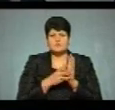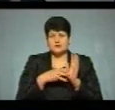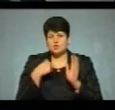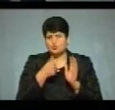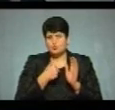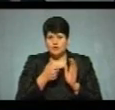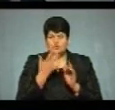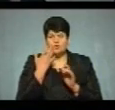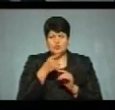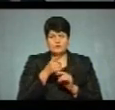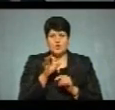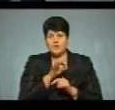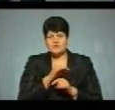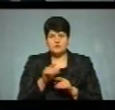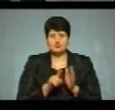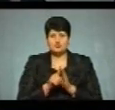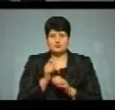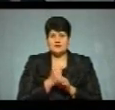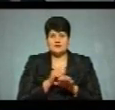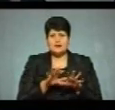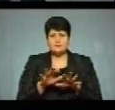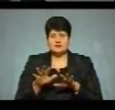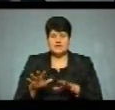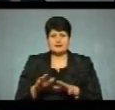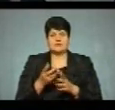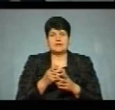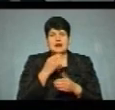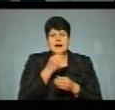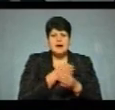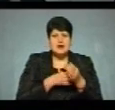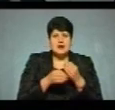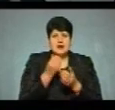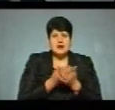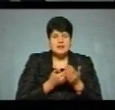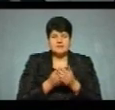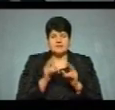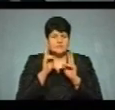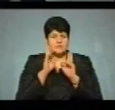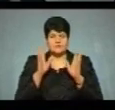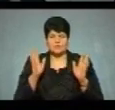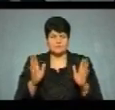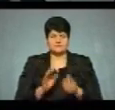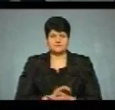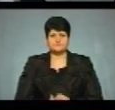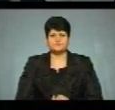році. Коли вони офіційно почнуть працювати на посадах кар'єрних радників, поки що невідомо, каже Наталія Стахів.